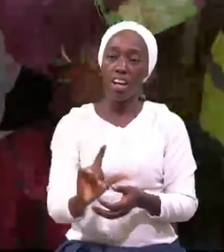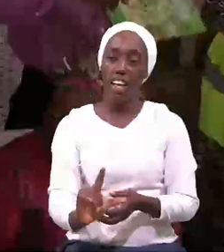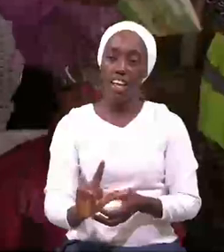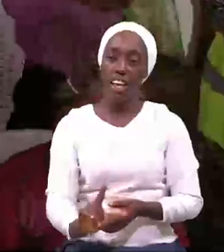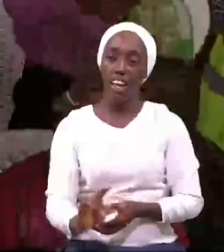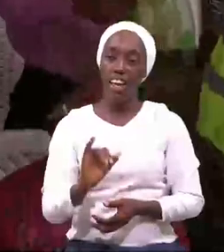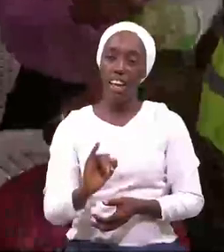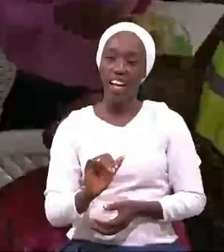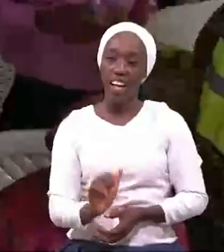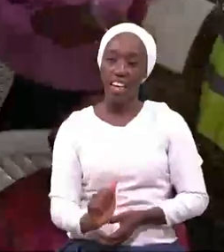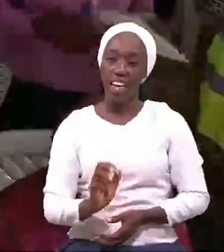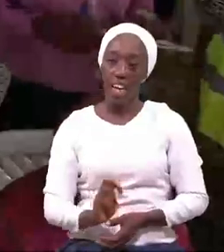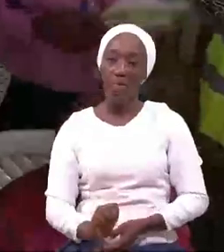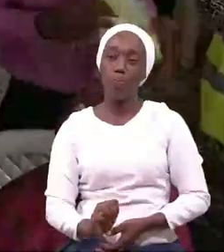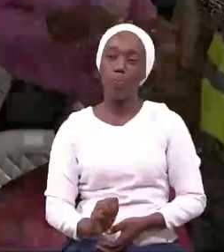Est-ce que vous êtes prêts?